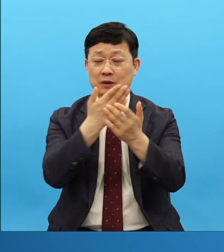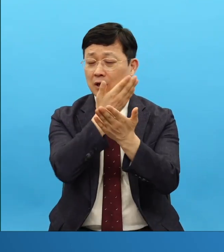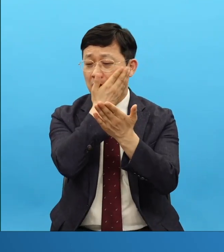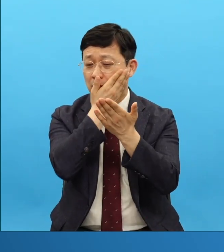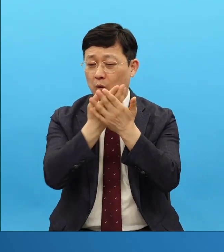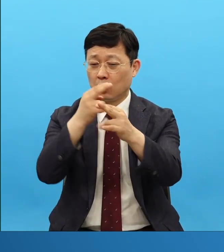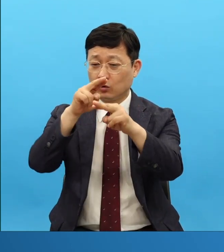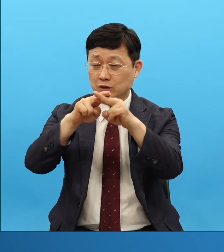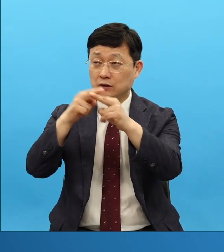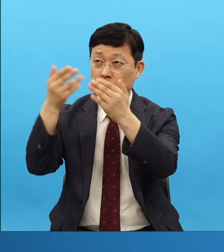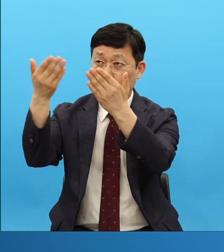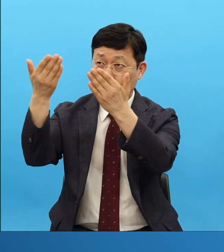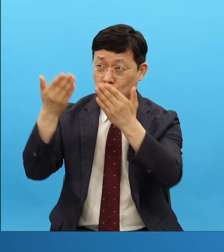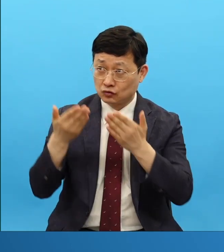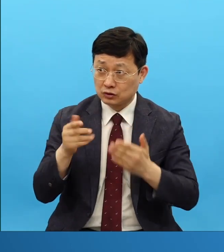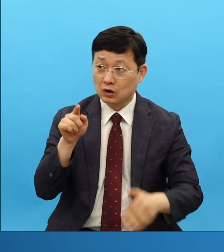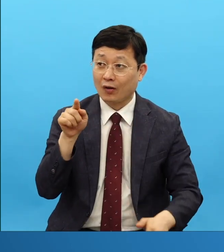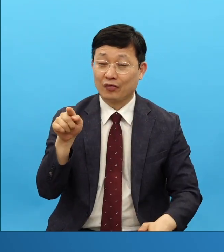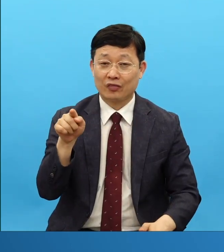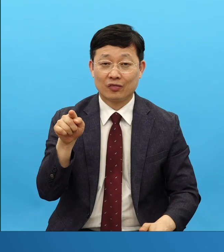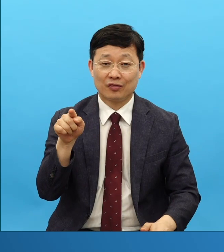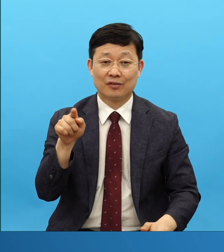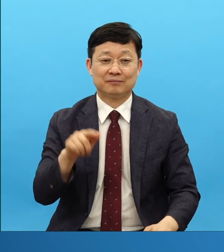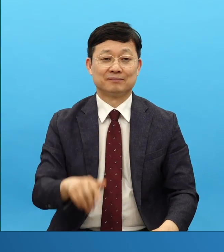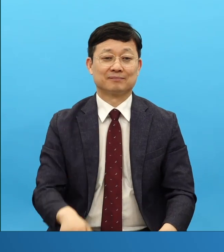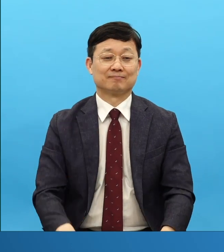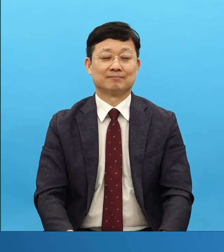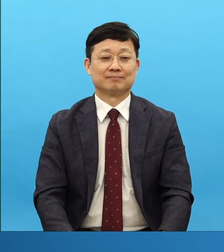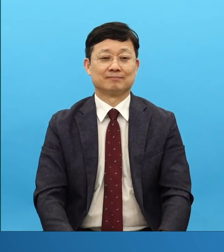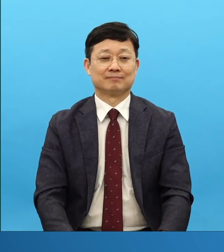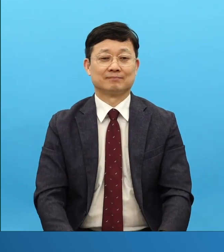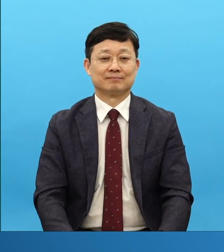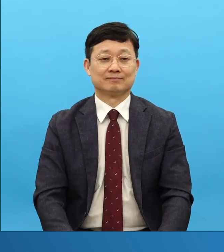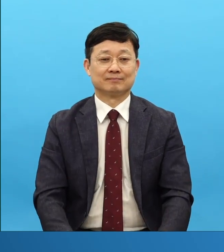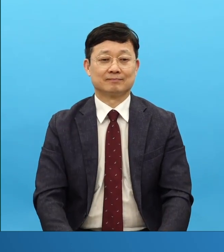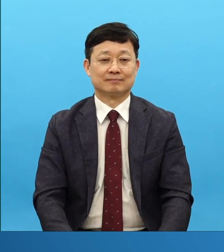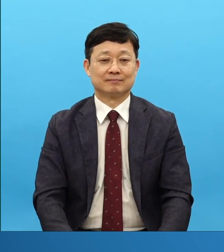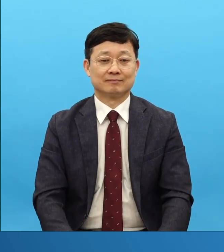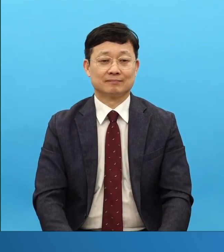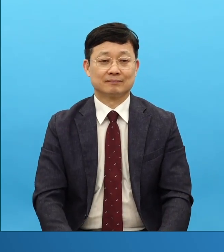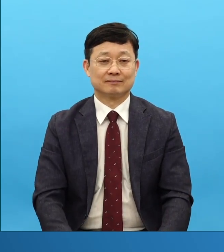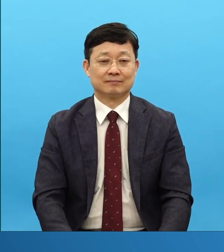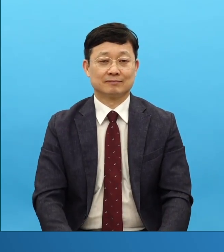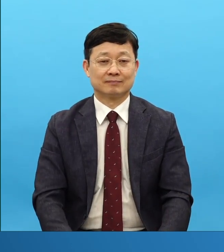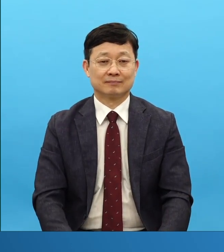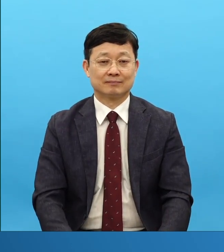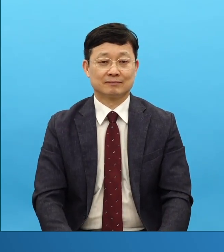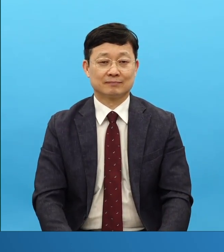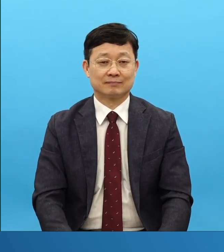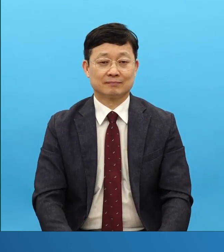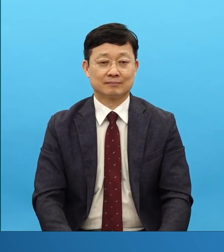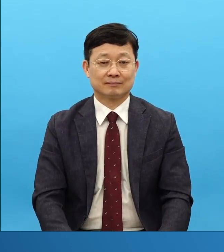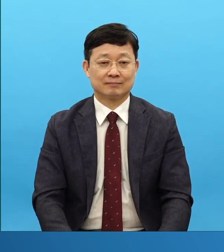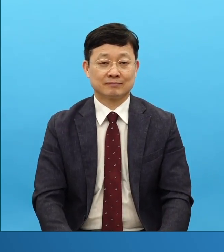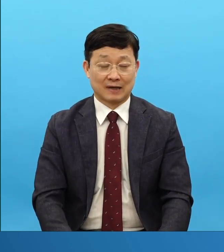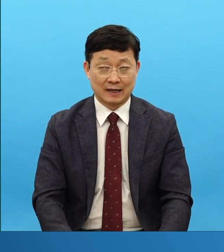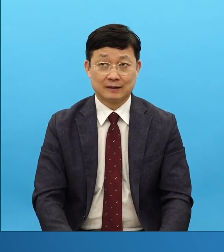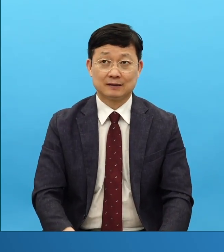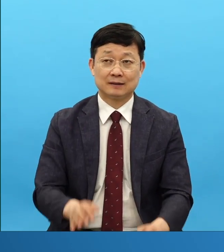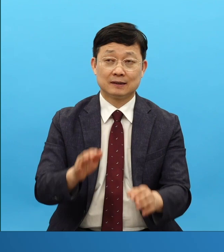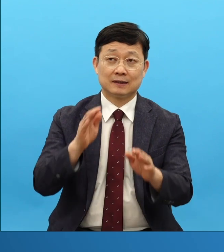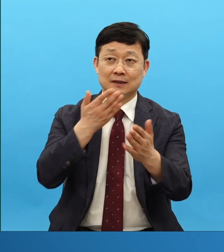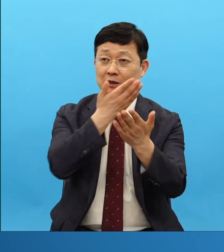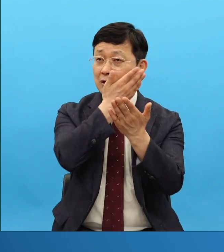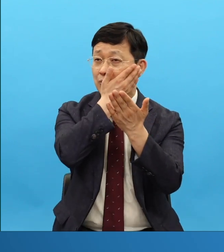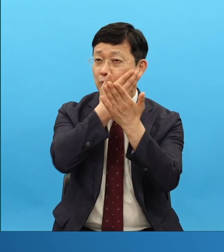보좌에서 내리는. More importantly, from the throne of God. 그래서 올해 주제는 드론리 파워가 나온 겁니다. That is